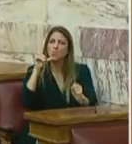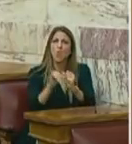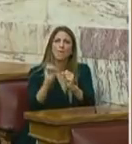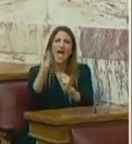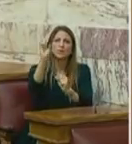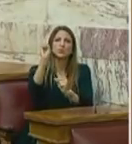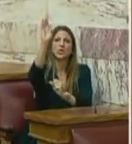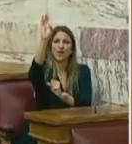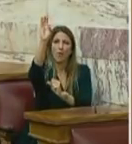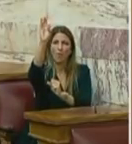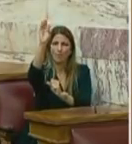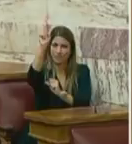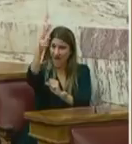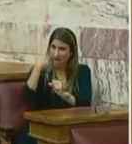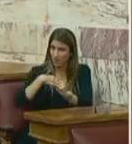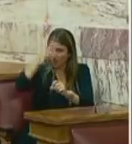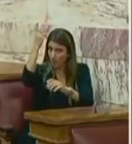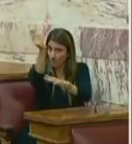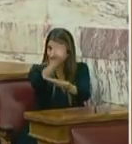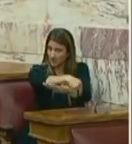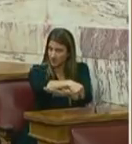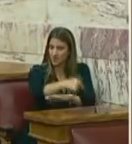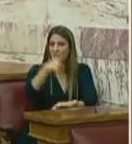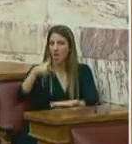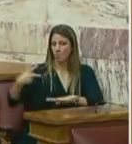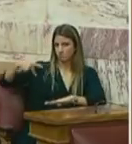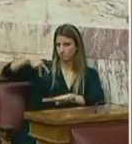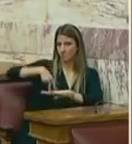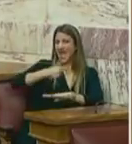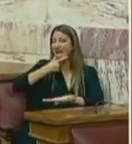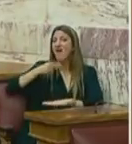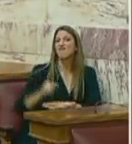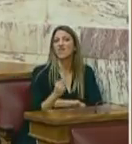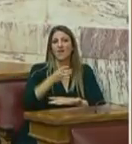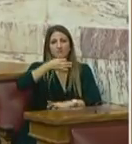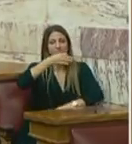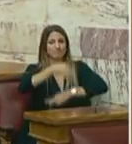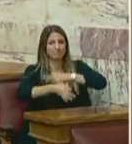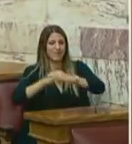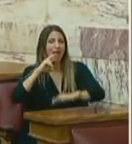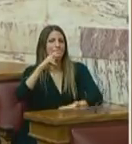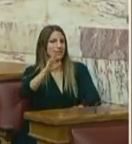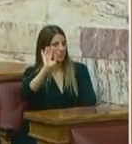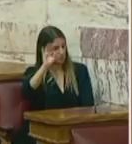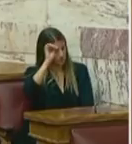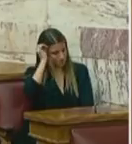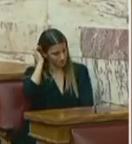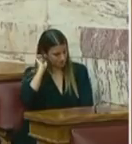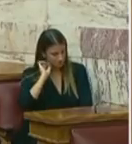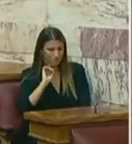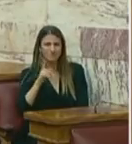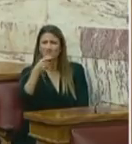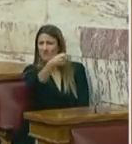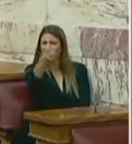να το απαντήσω και από αυτό εδώ το βήμα, ότι κρούει ανοιχτές θύρες, διότι αυτούς τους